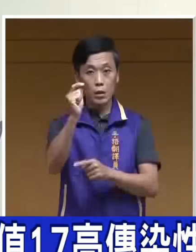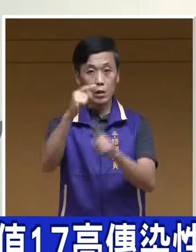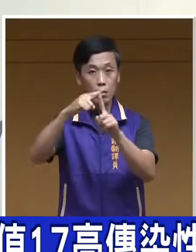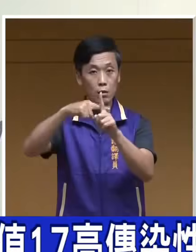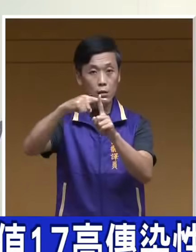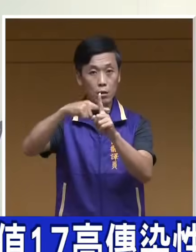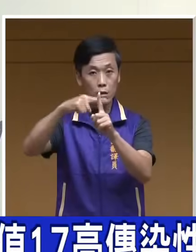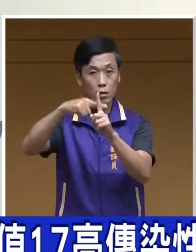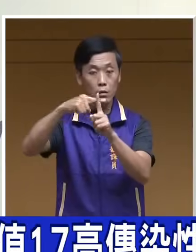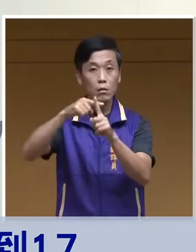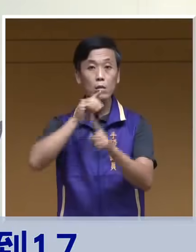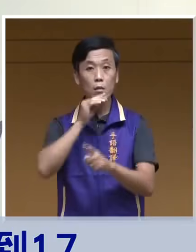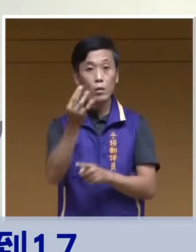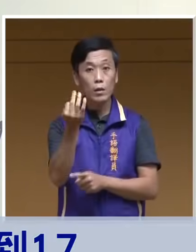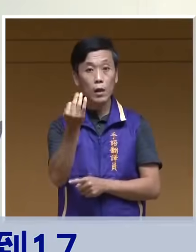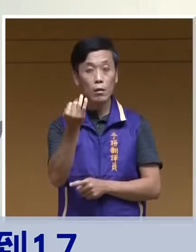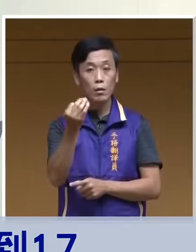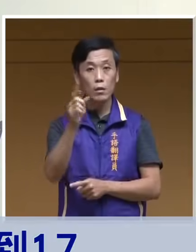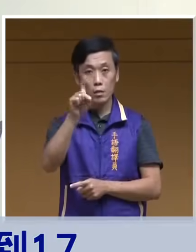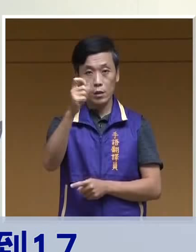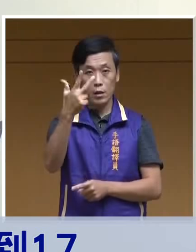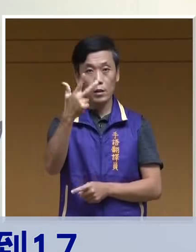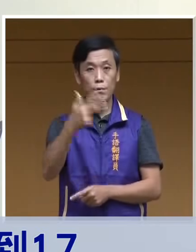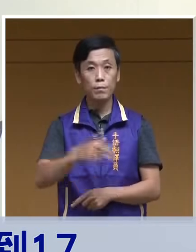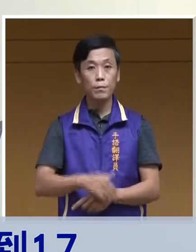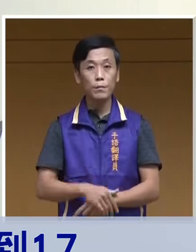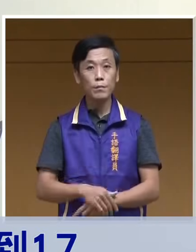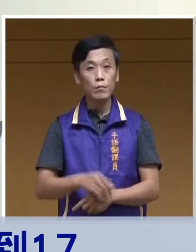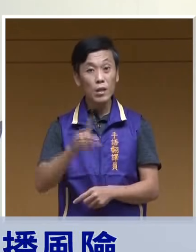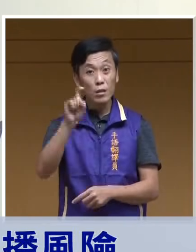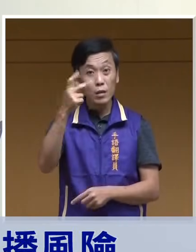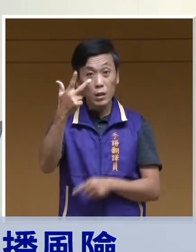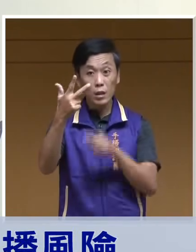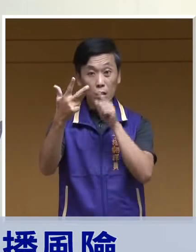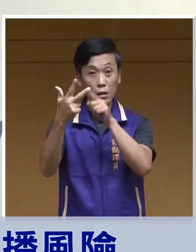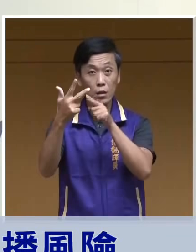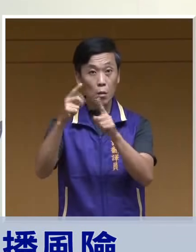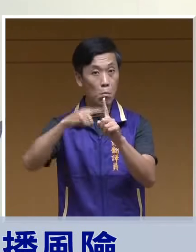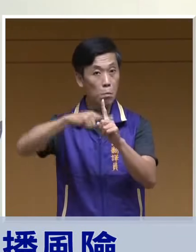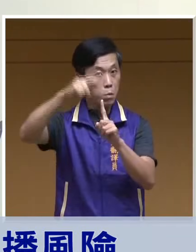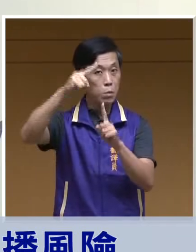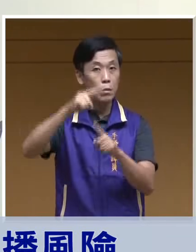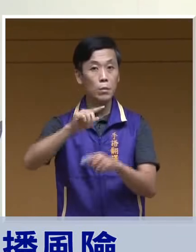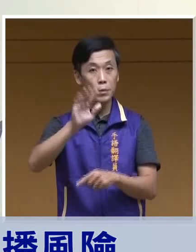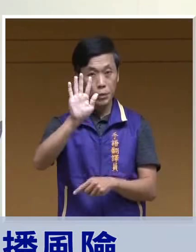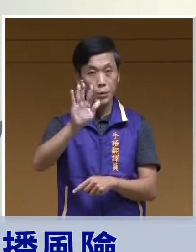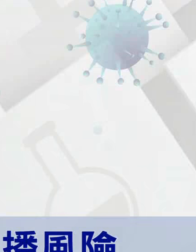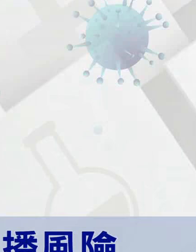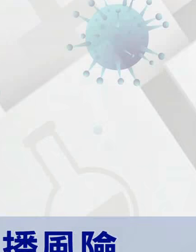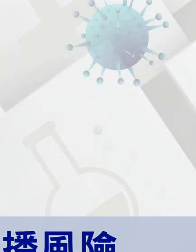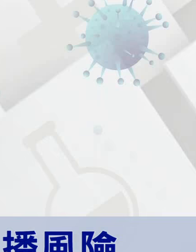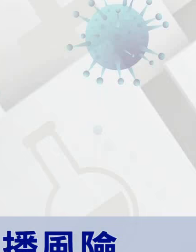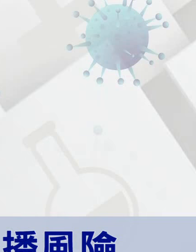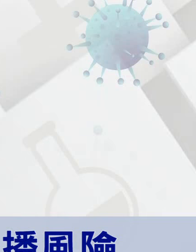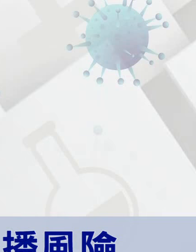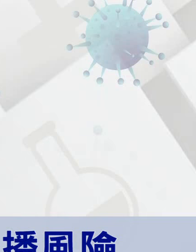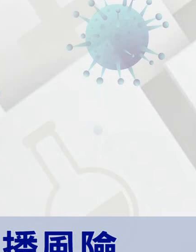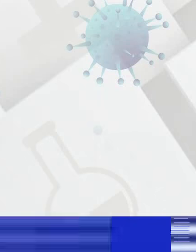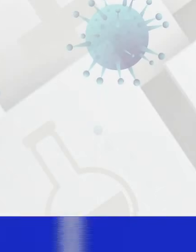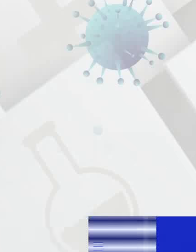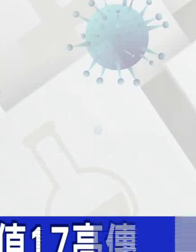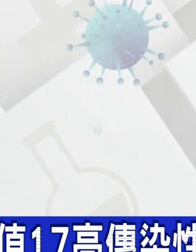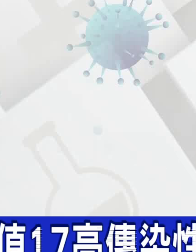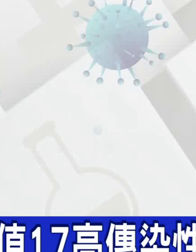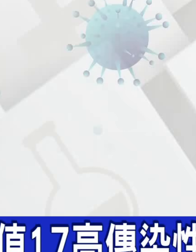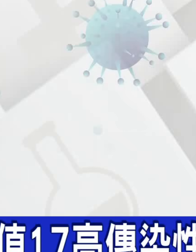险， 在检验值上面是达到17，好，17是一个相当高的检验风传播风险。 这名确诊个案是住